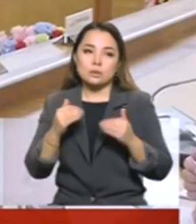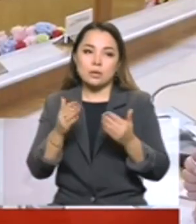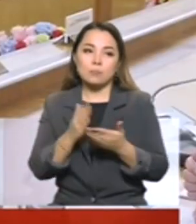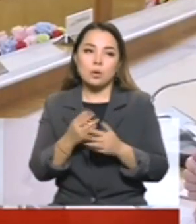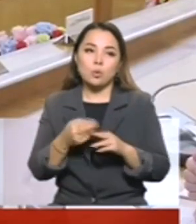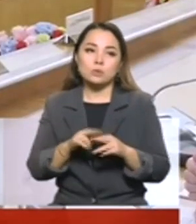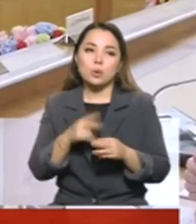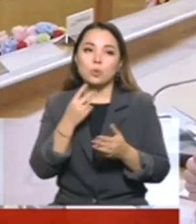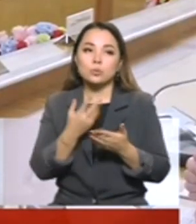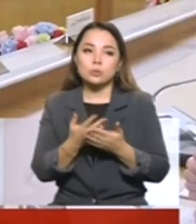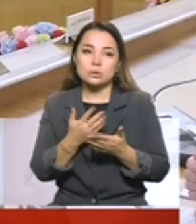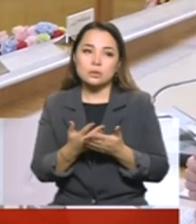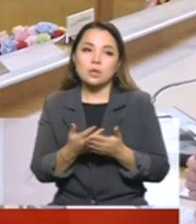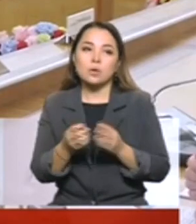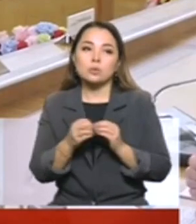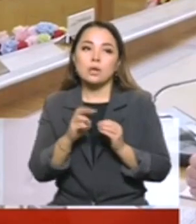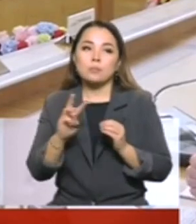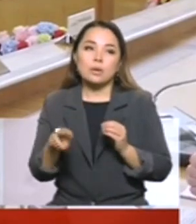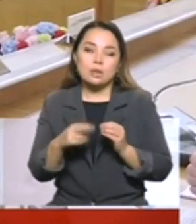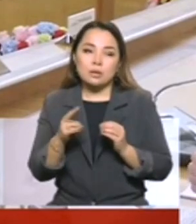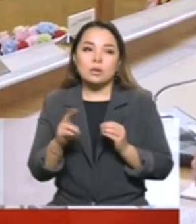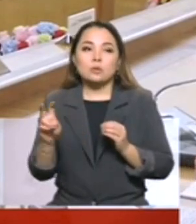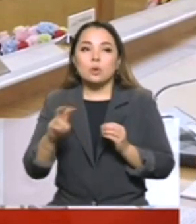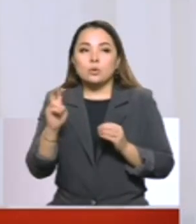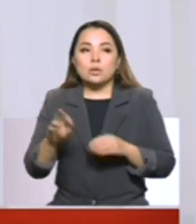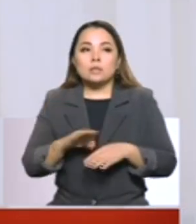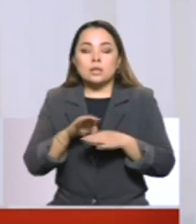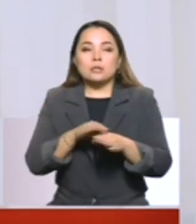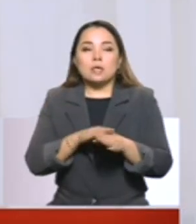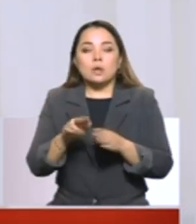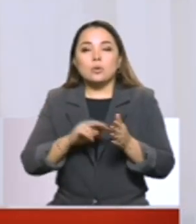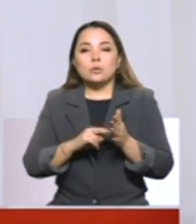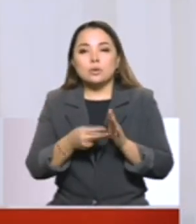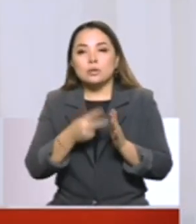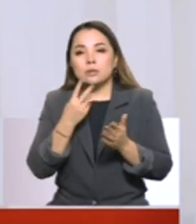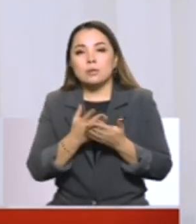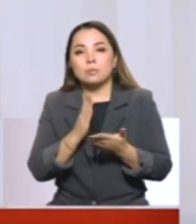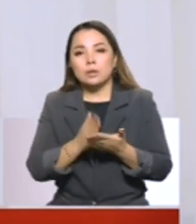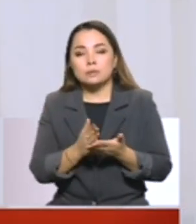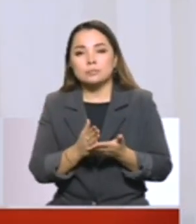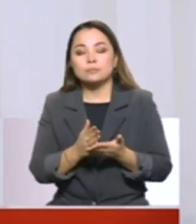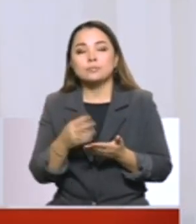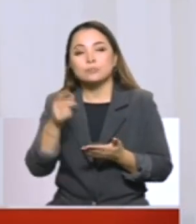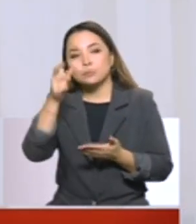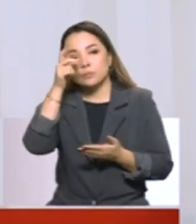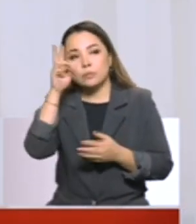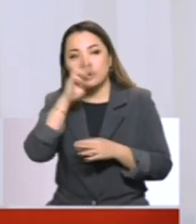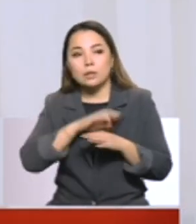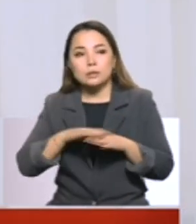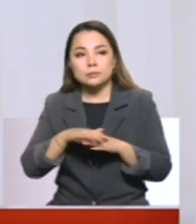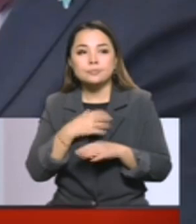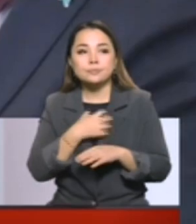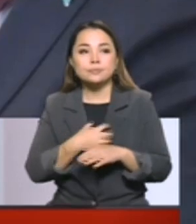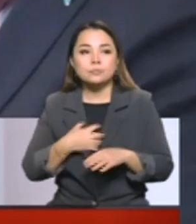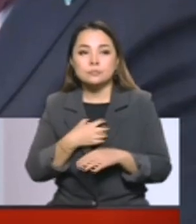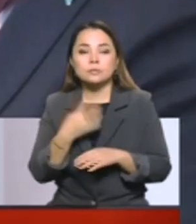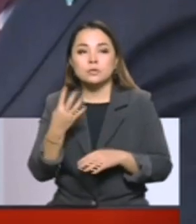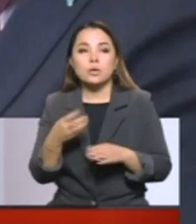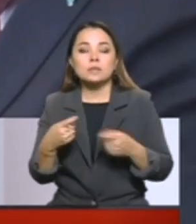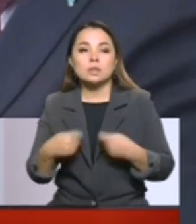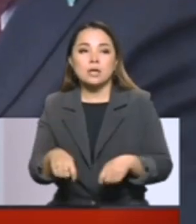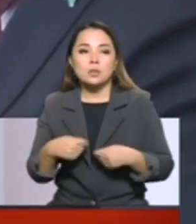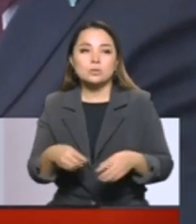Осы көрсеткішті 10 миллиард долларға жеткізуді көздеп отырмыз. Түркия еліміздің негізгі 4